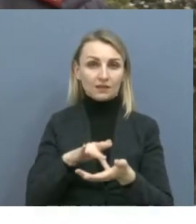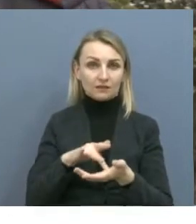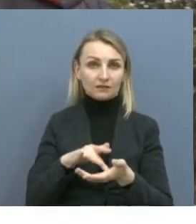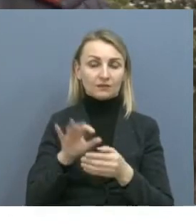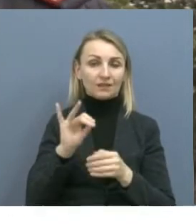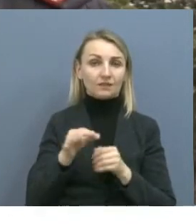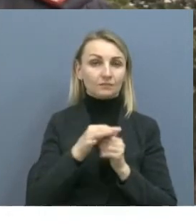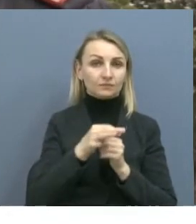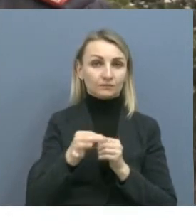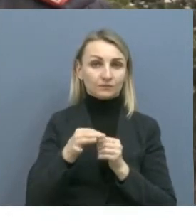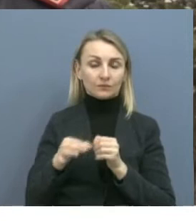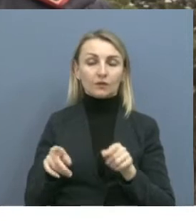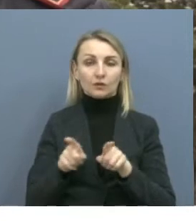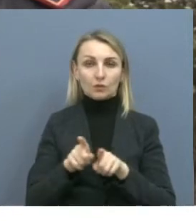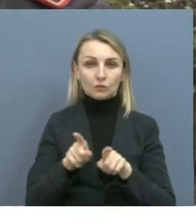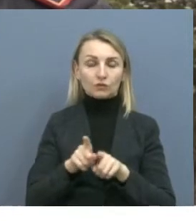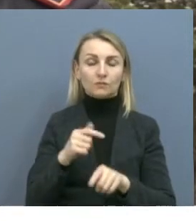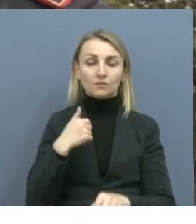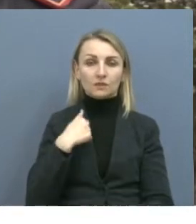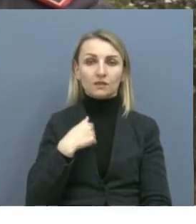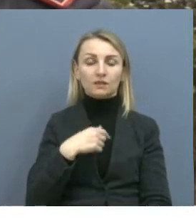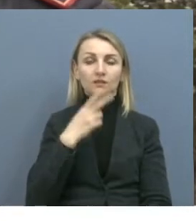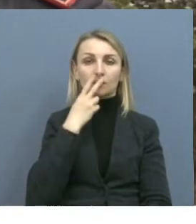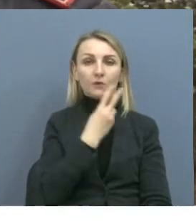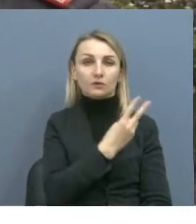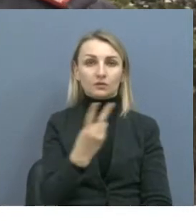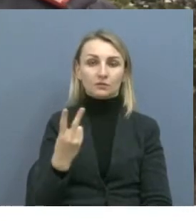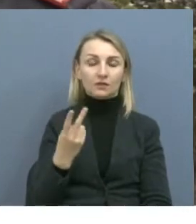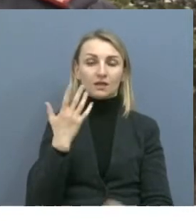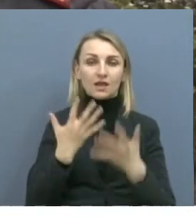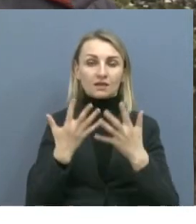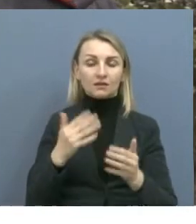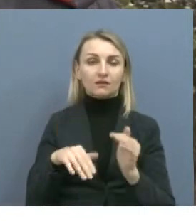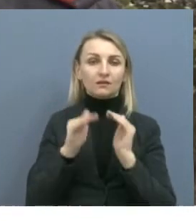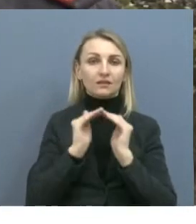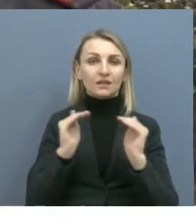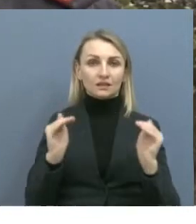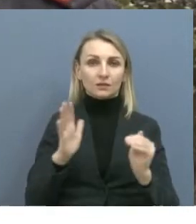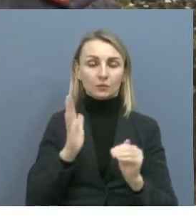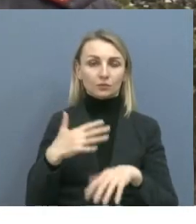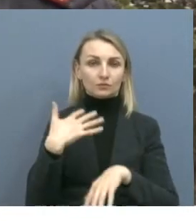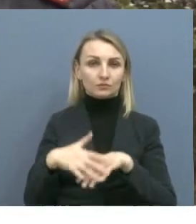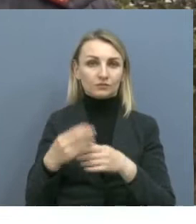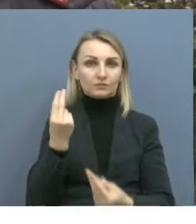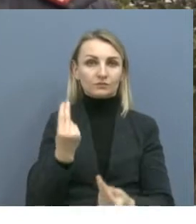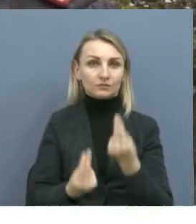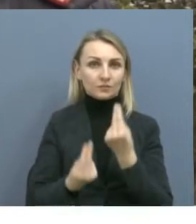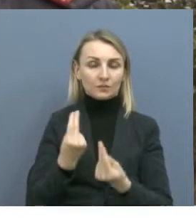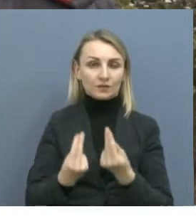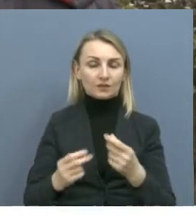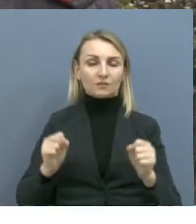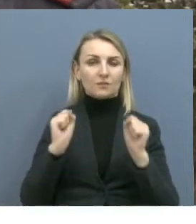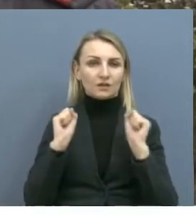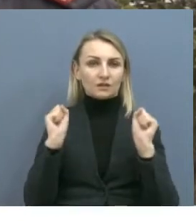области проводятся рейдовые мероприятия по недопущению нахождения несовершеннолетних на спортивных, дворовых и игровых